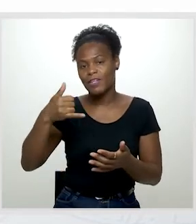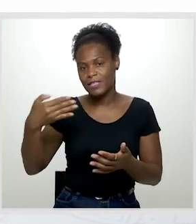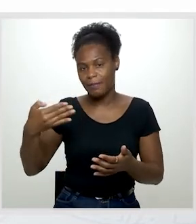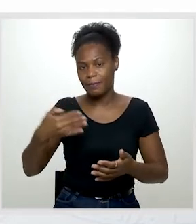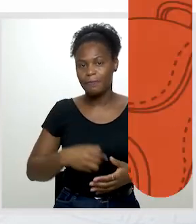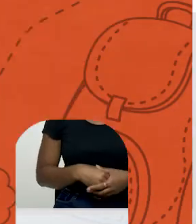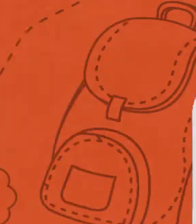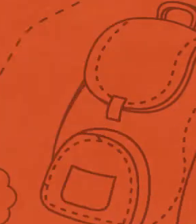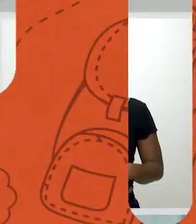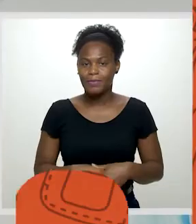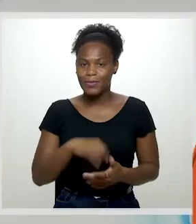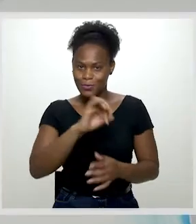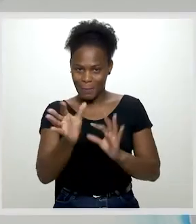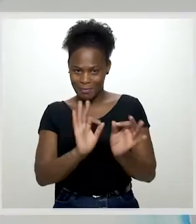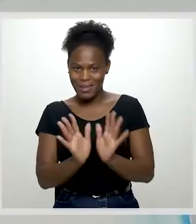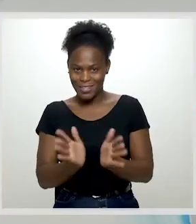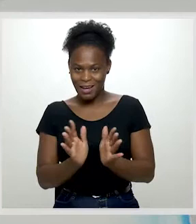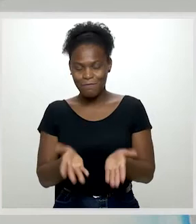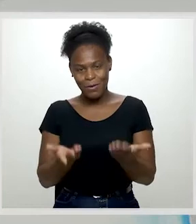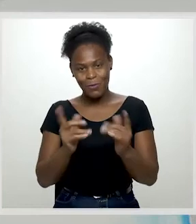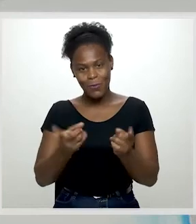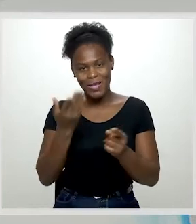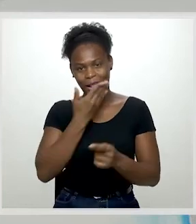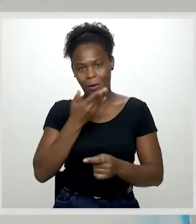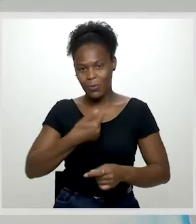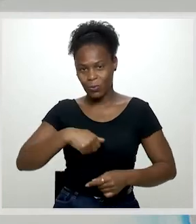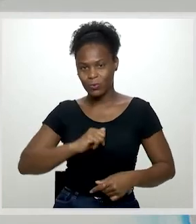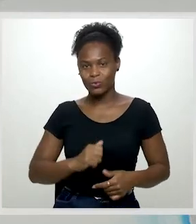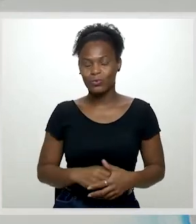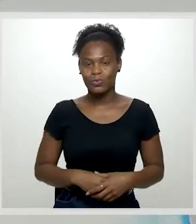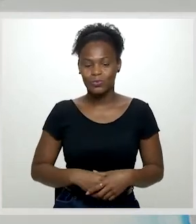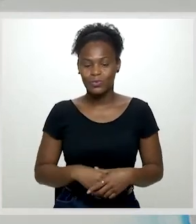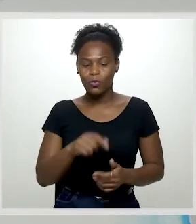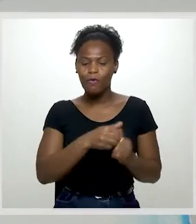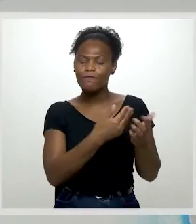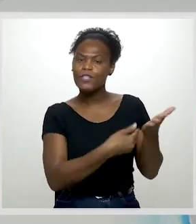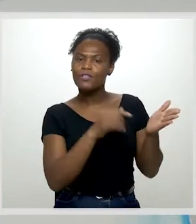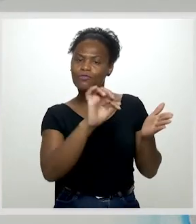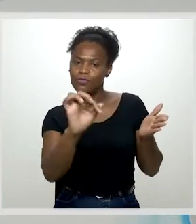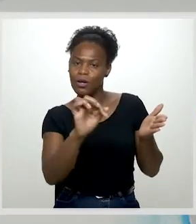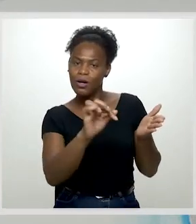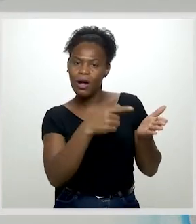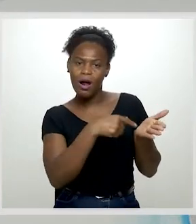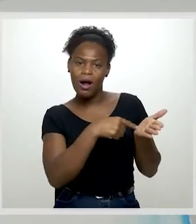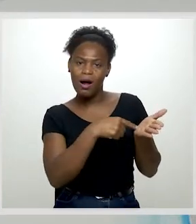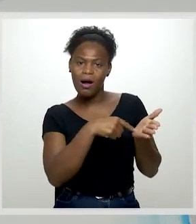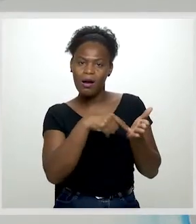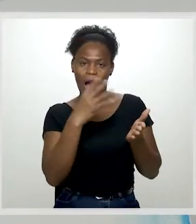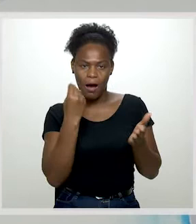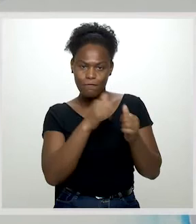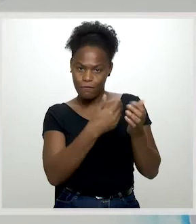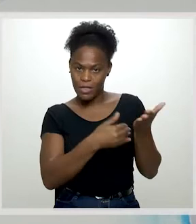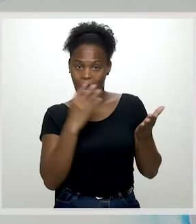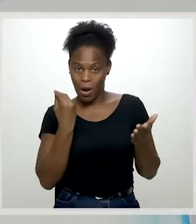27. Tu es prêt? Alors on commence notre cours. Prends ta fiche